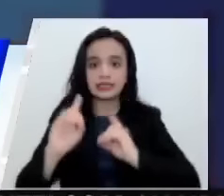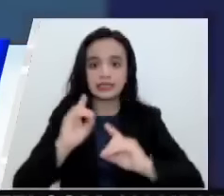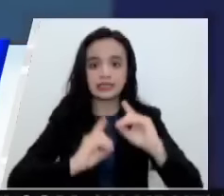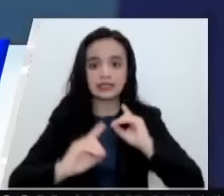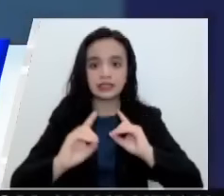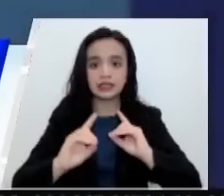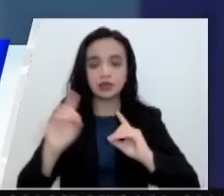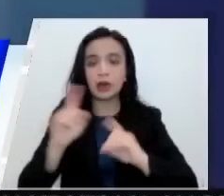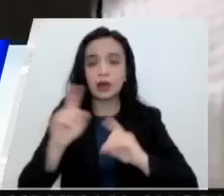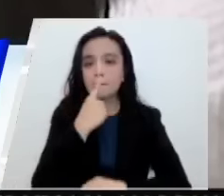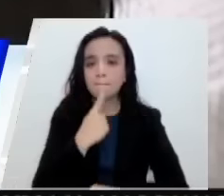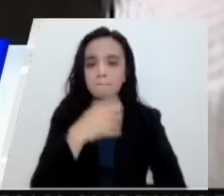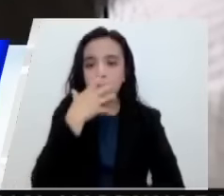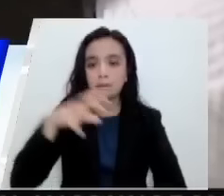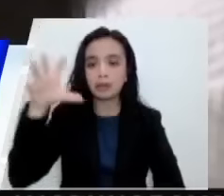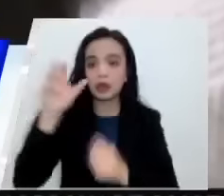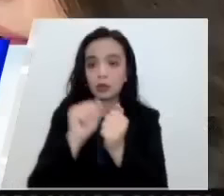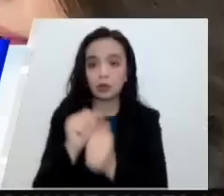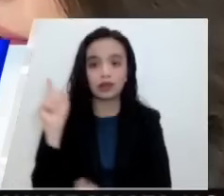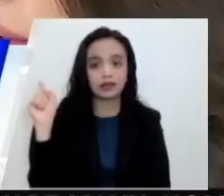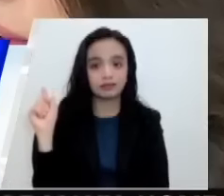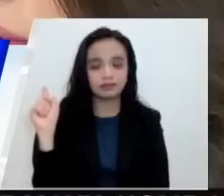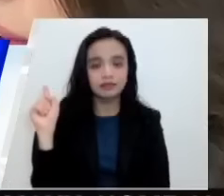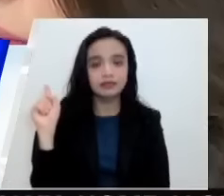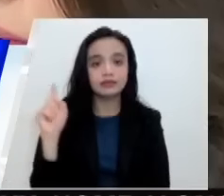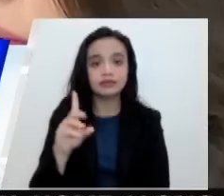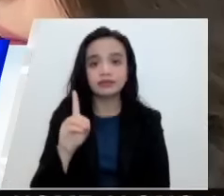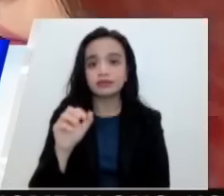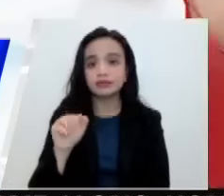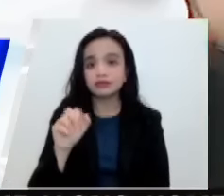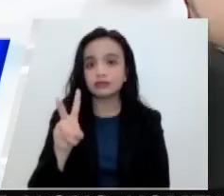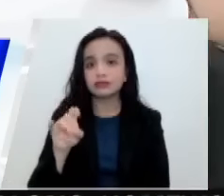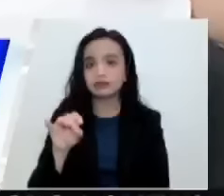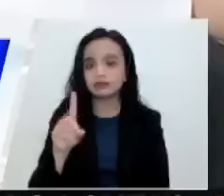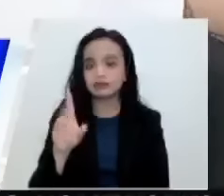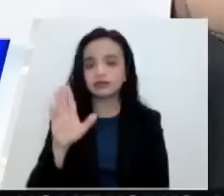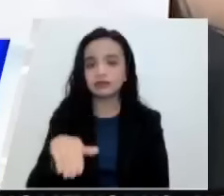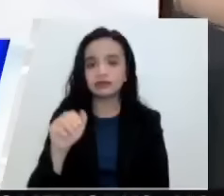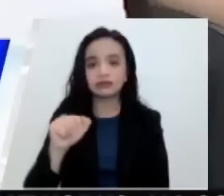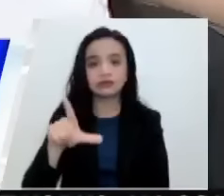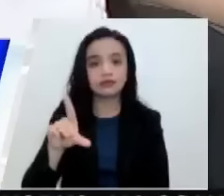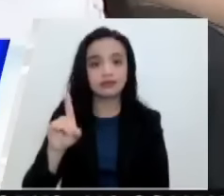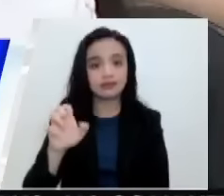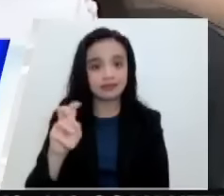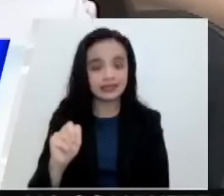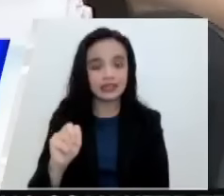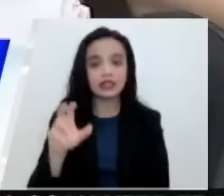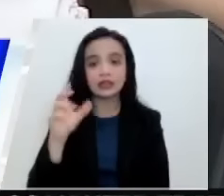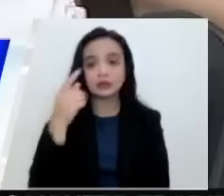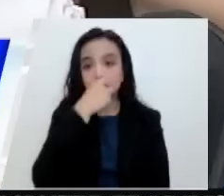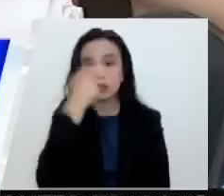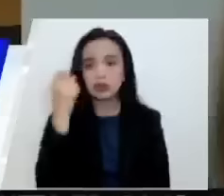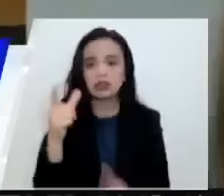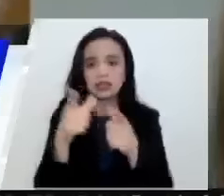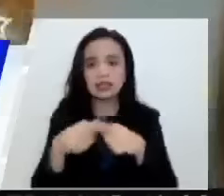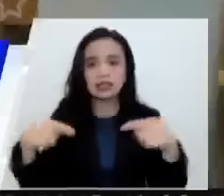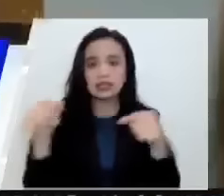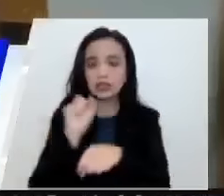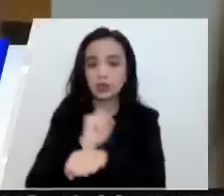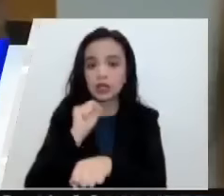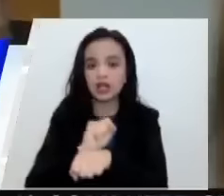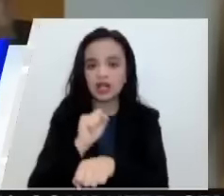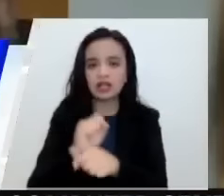with Barbie Forteza, David Licauco at Alden Richards. Dahil Japanese occupation era ang setting ng kwento at